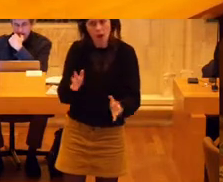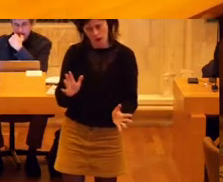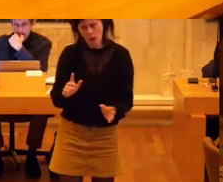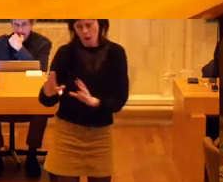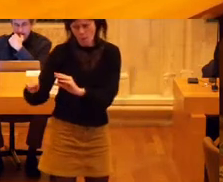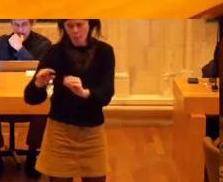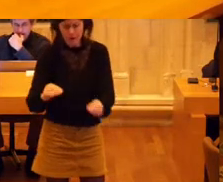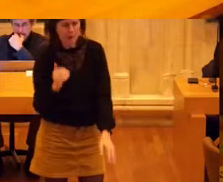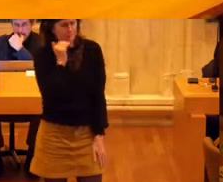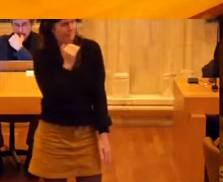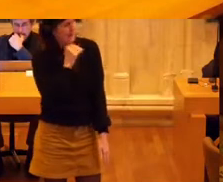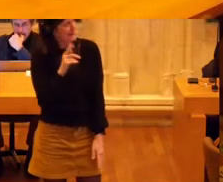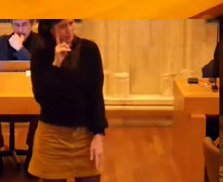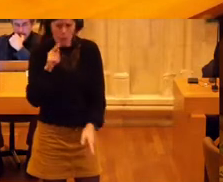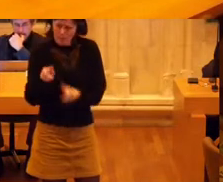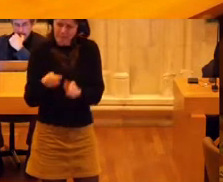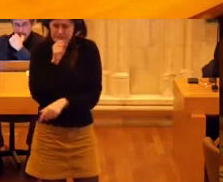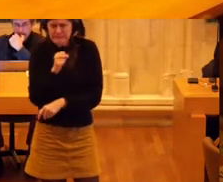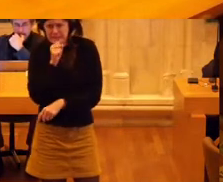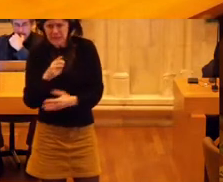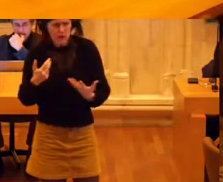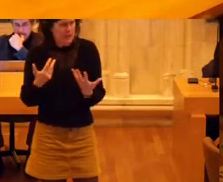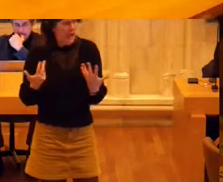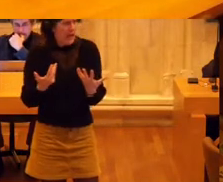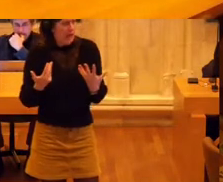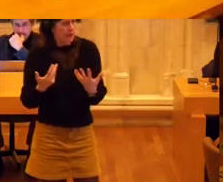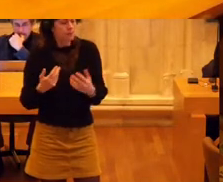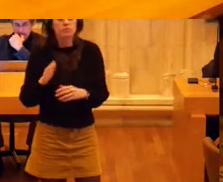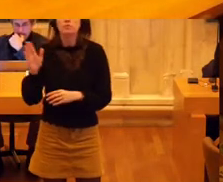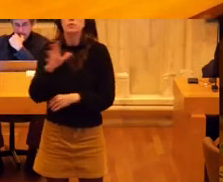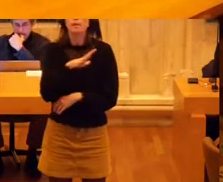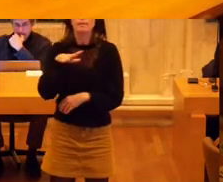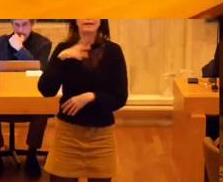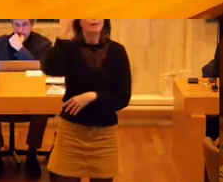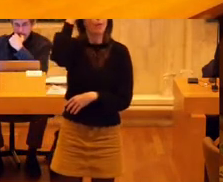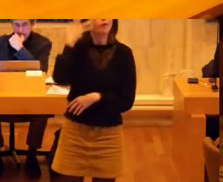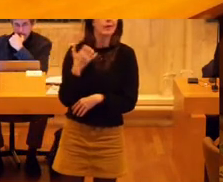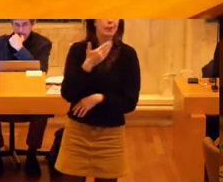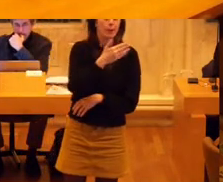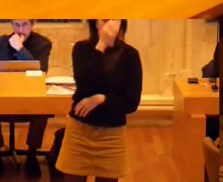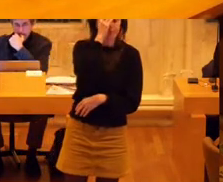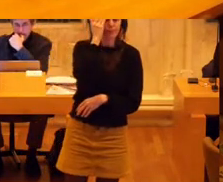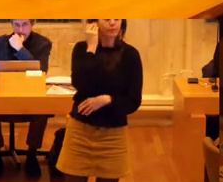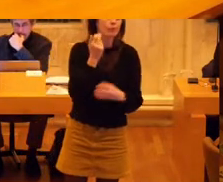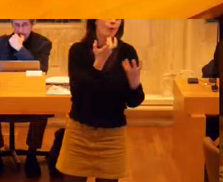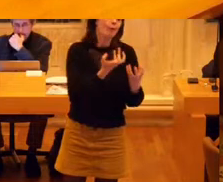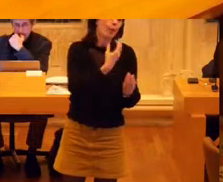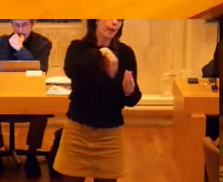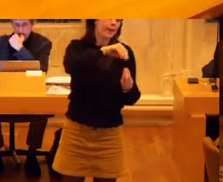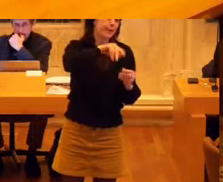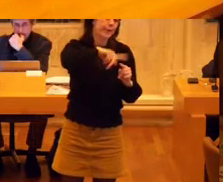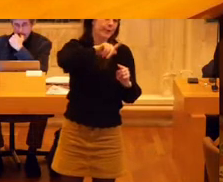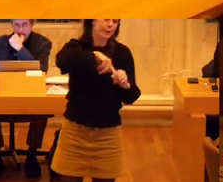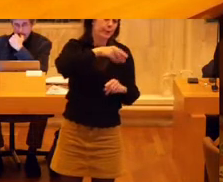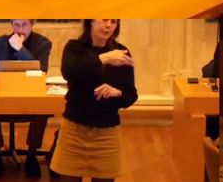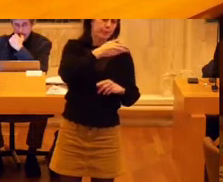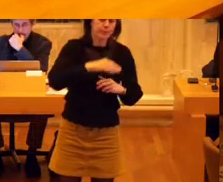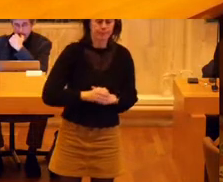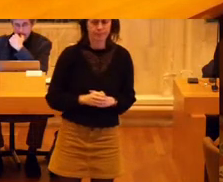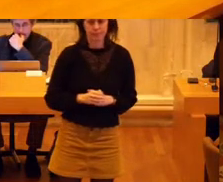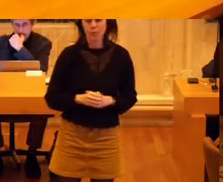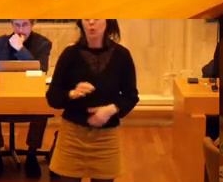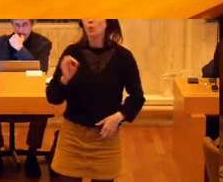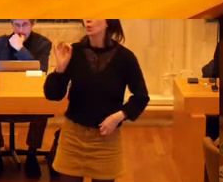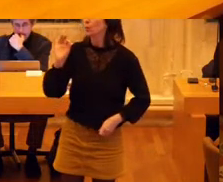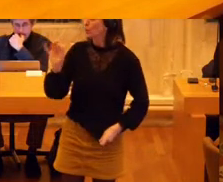de la population qui est vieillissante. Oui, alors, Madame Ovnanian, vous vouliez ajouter quelque chose ? Oui, tout